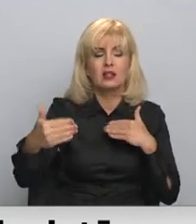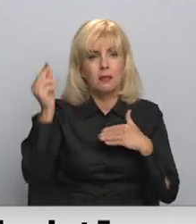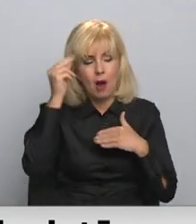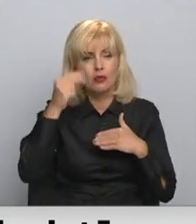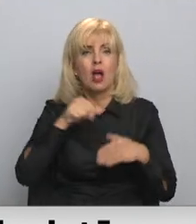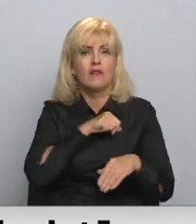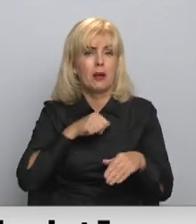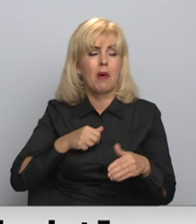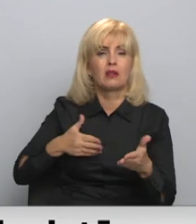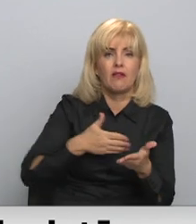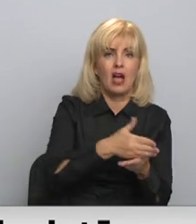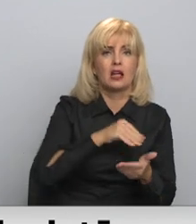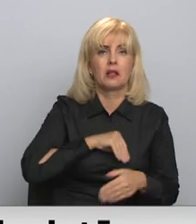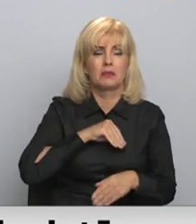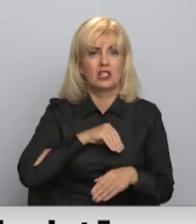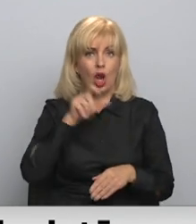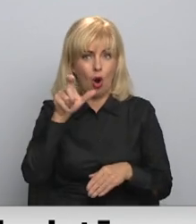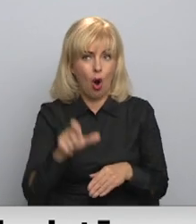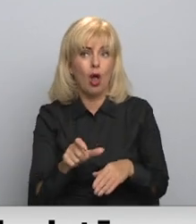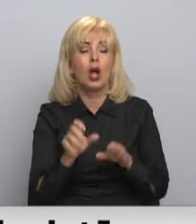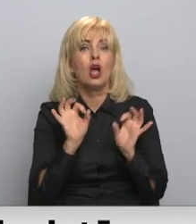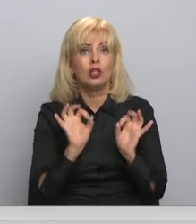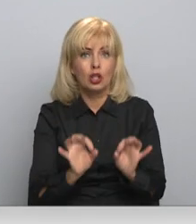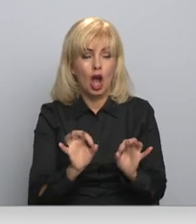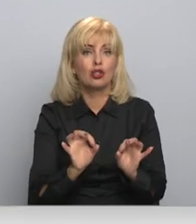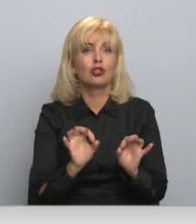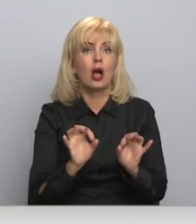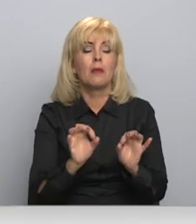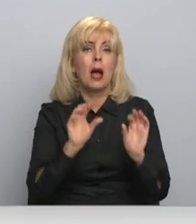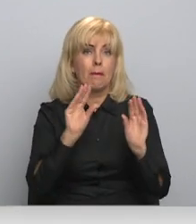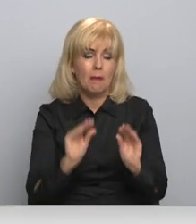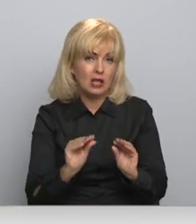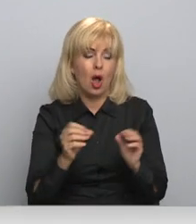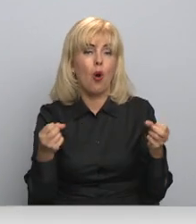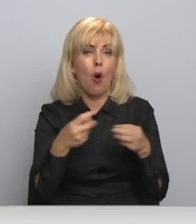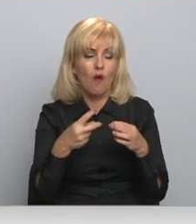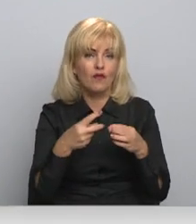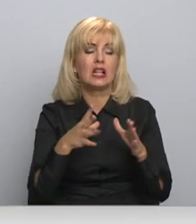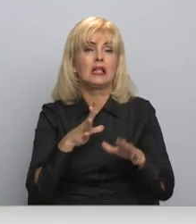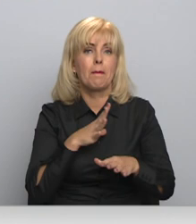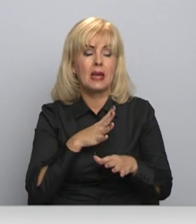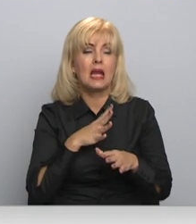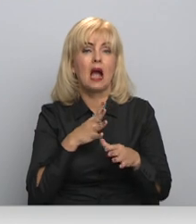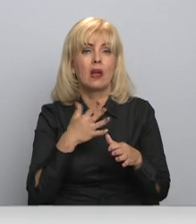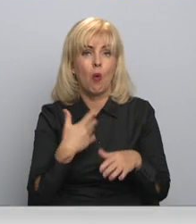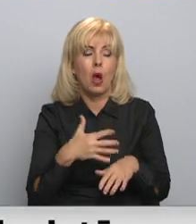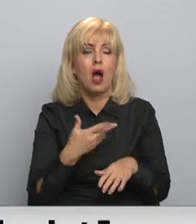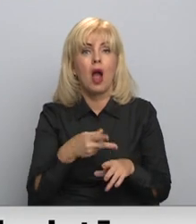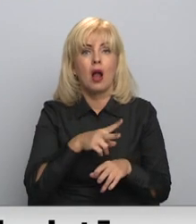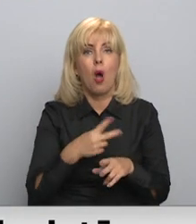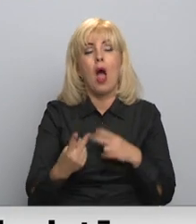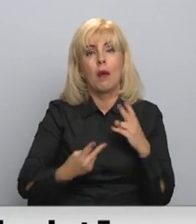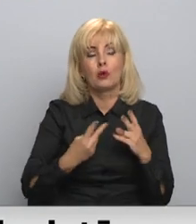pie psihologa. Mums patiešām palika mazāk konflikti savā starpā, un es laikam kļuvu